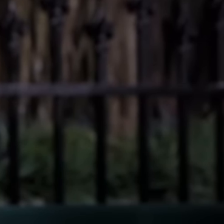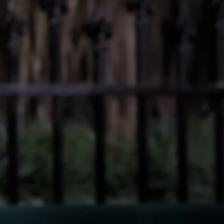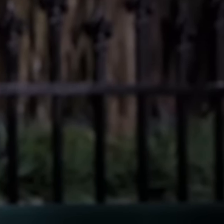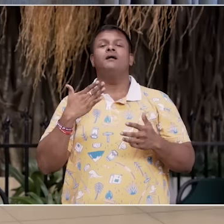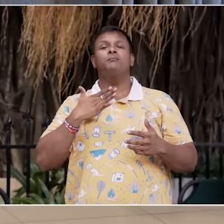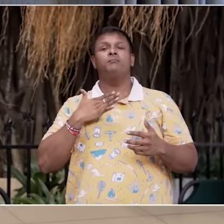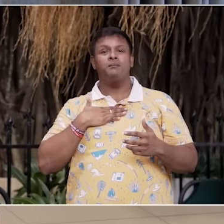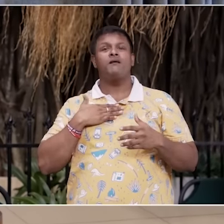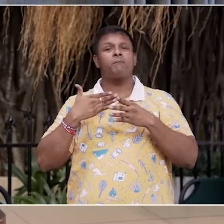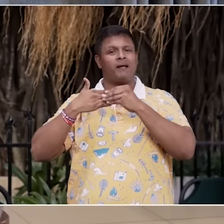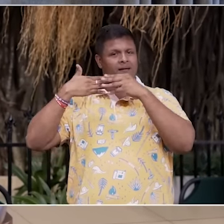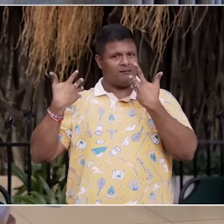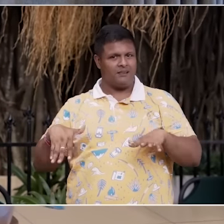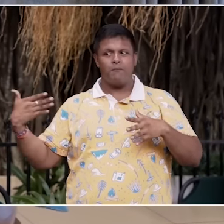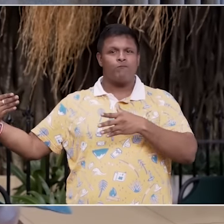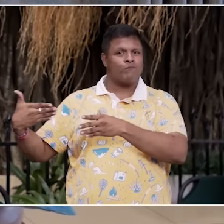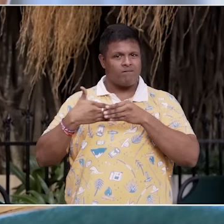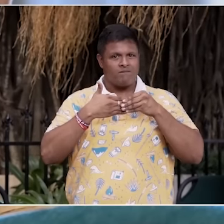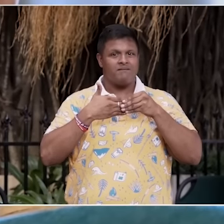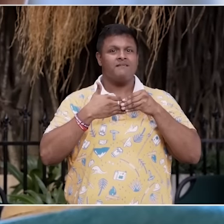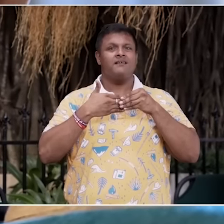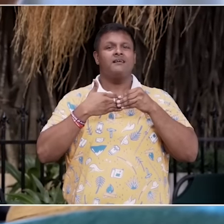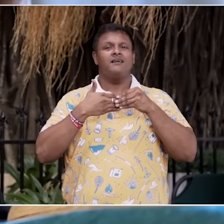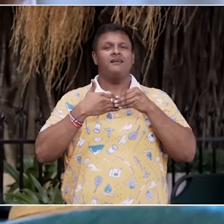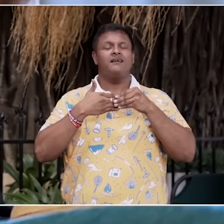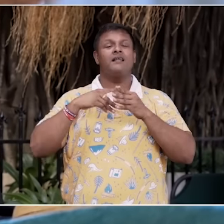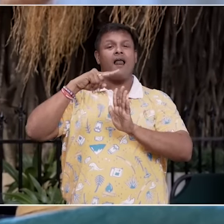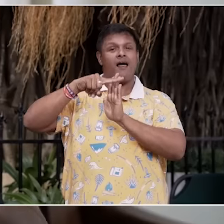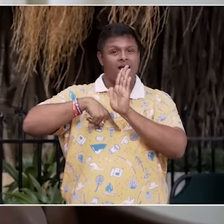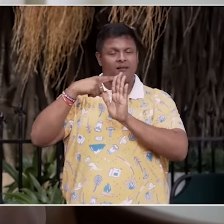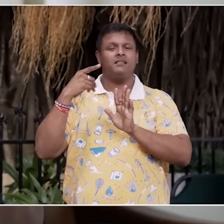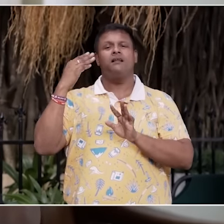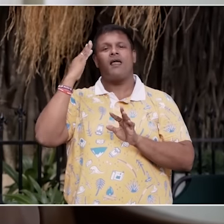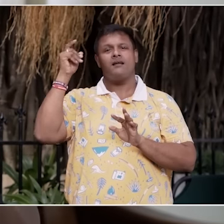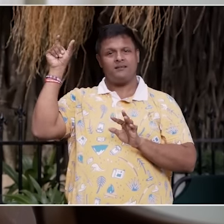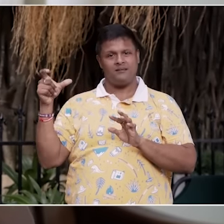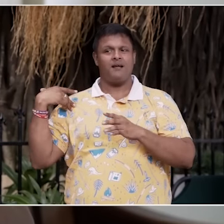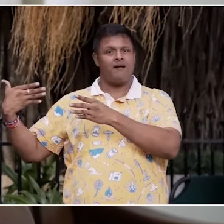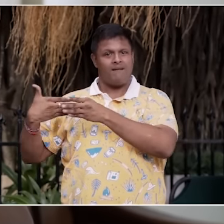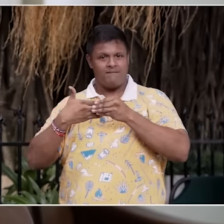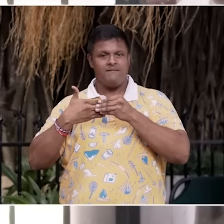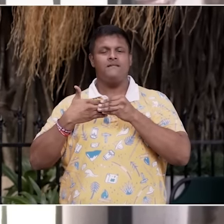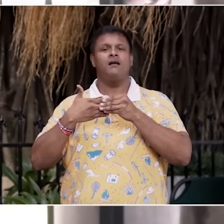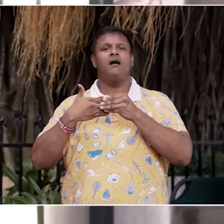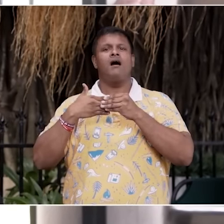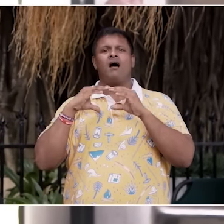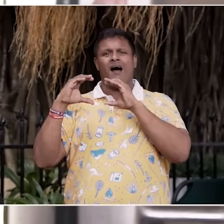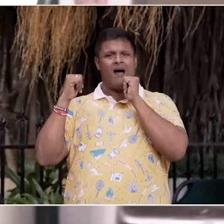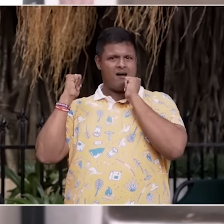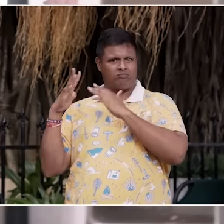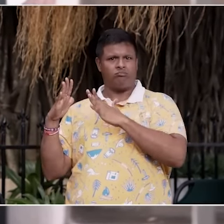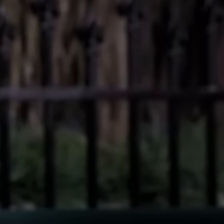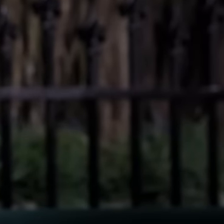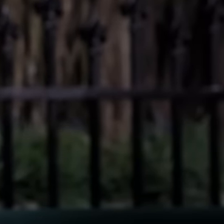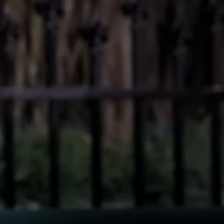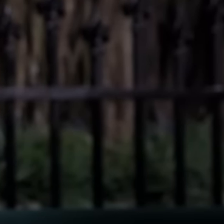වුණා මම විවාහකයි මම විවාහ වුණෙත් බිහිරි කාන්තාවක් සමග අපි දෙන්නට ගැටලුවක්